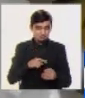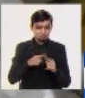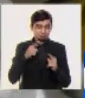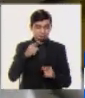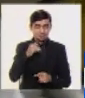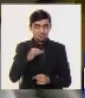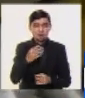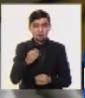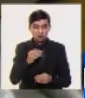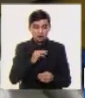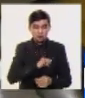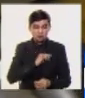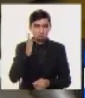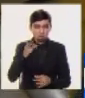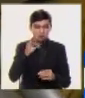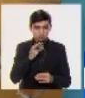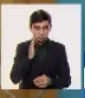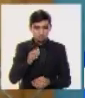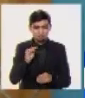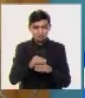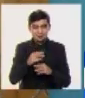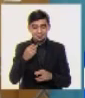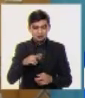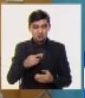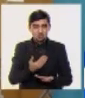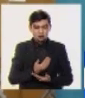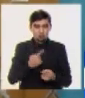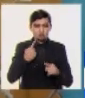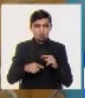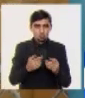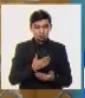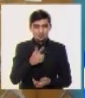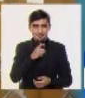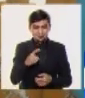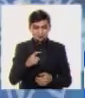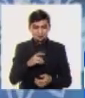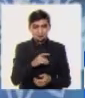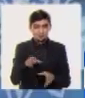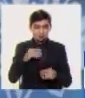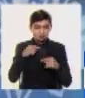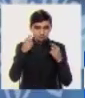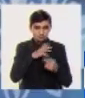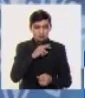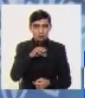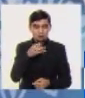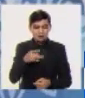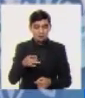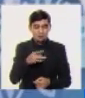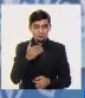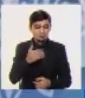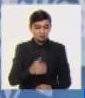работа будет продолжаться и в будущем. Теперь у нас совсем другая жизнь начинается с газом. Гордо улыбаются курдайцы.